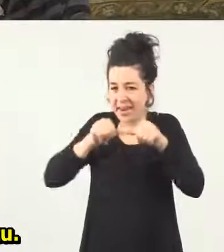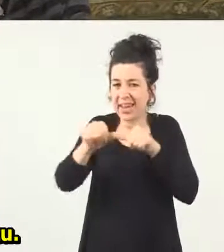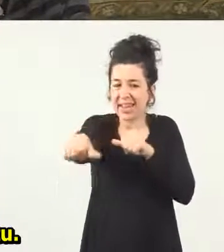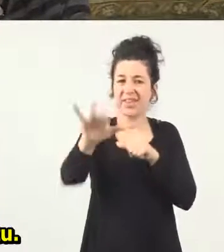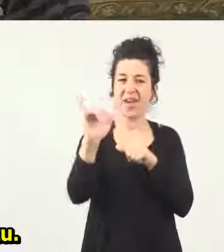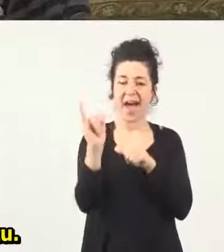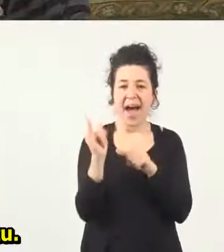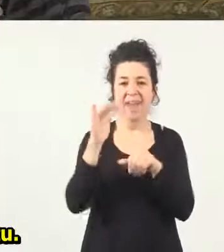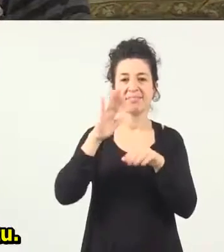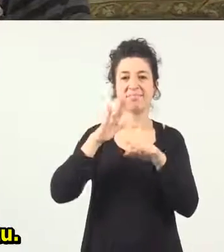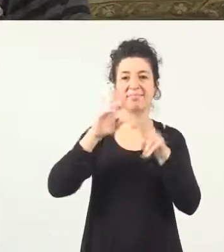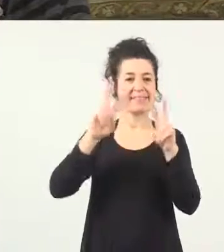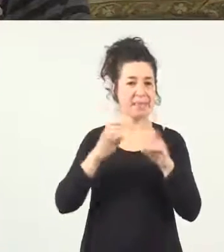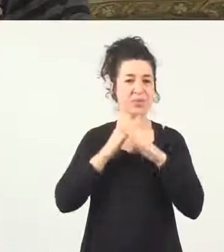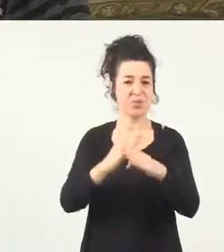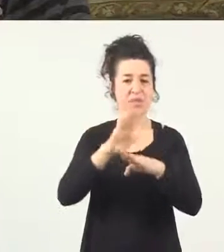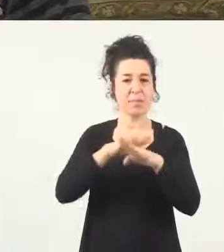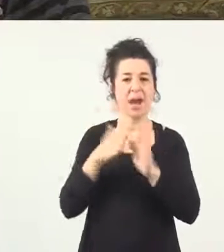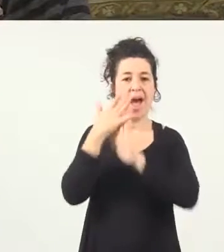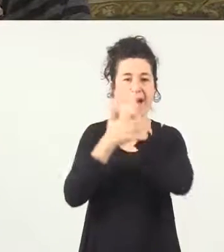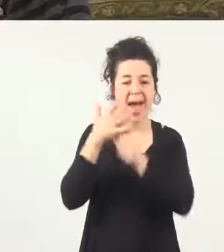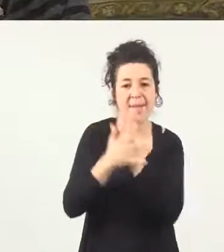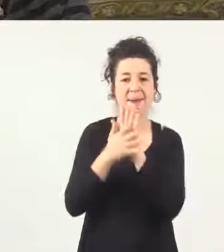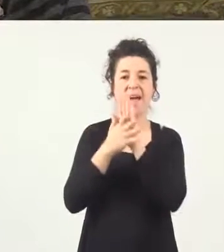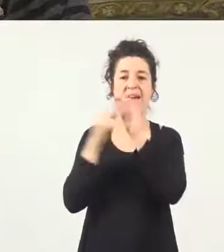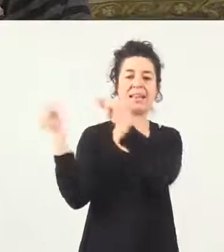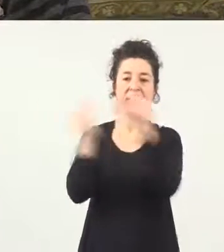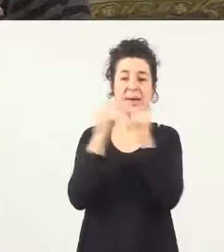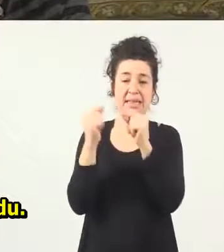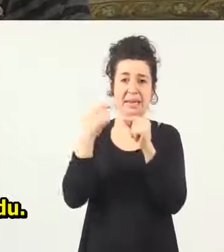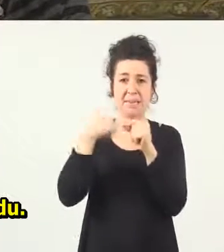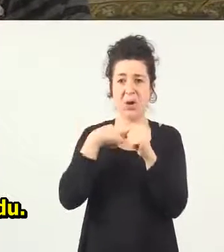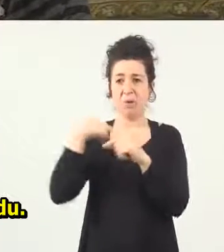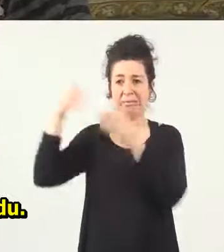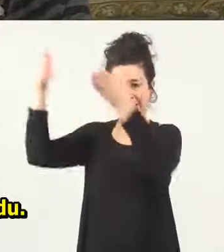egiteko eta eztabaidatzeko. Baina ni baino beto berak, edo,